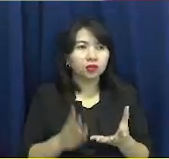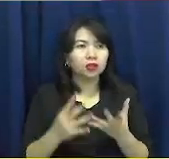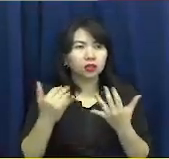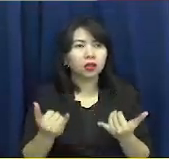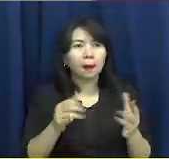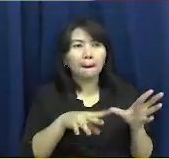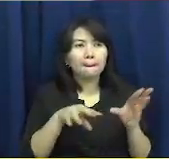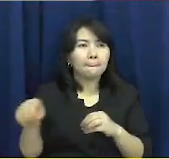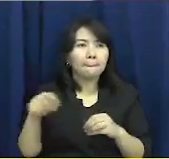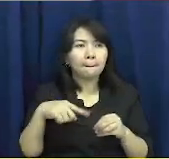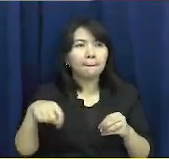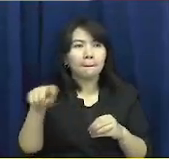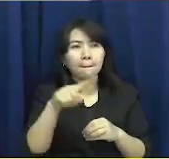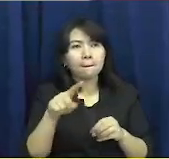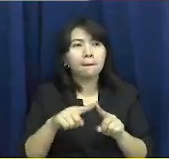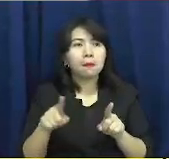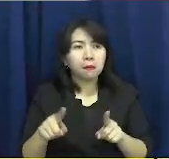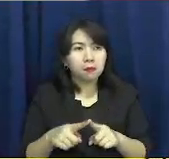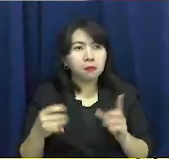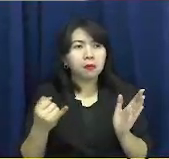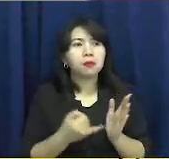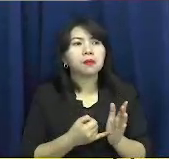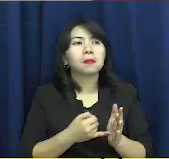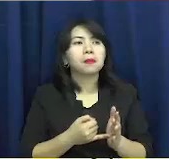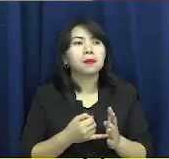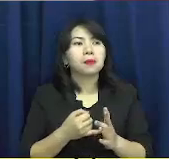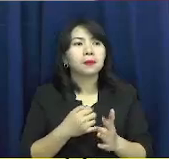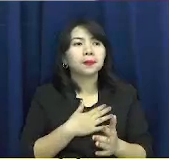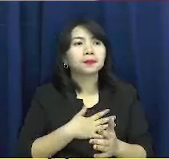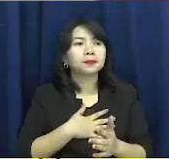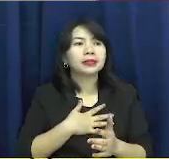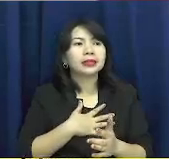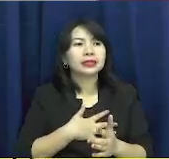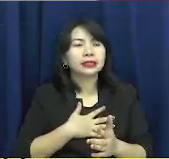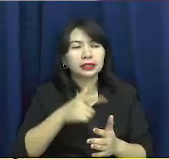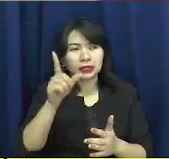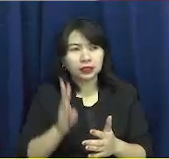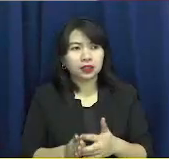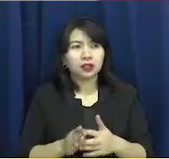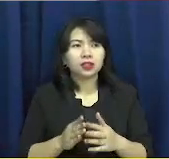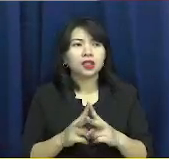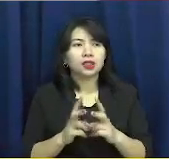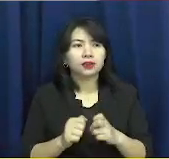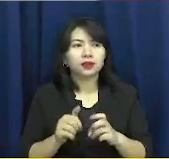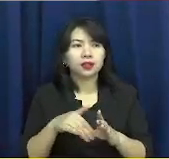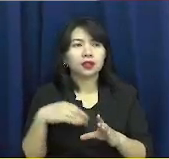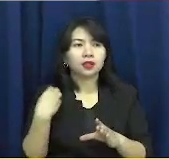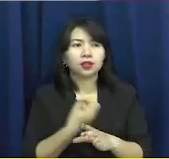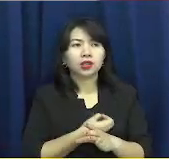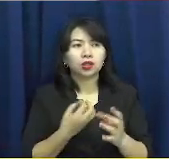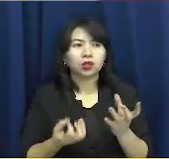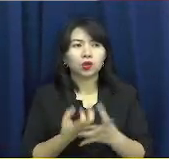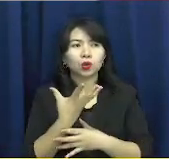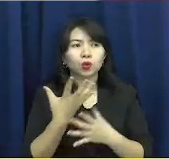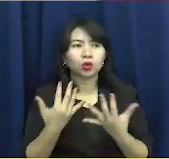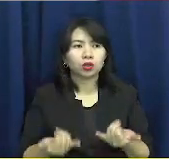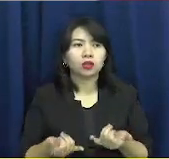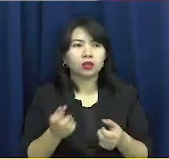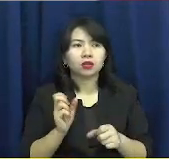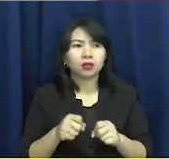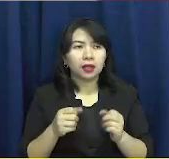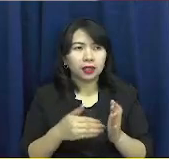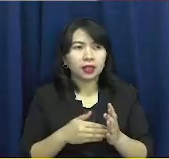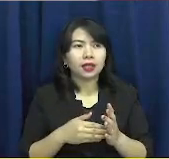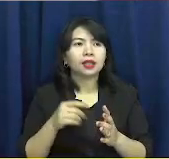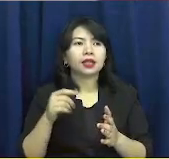Diyos at it had pleased Him. Dapat even sa paglago natin, dyan sa kinalalagyan natin, dapat pleasing pa